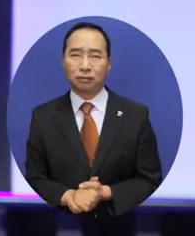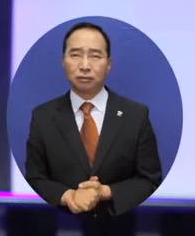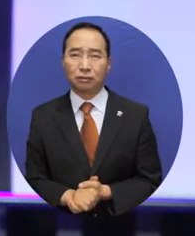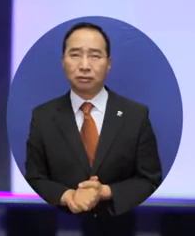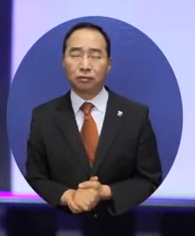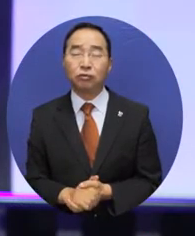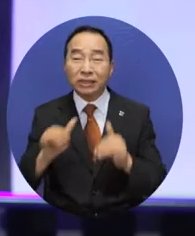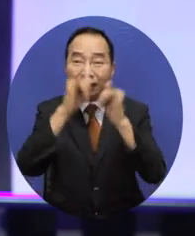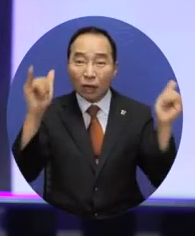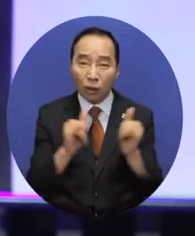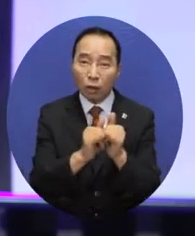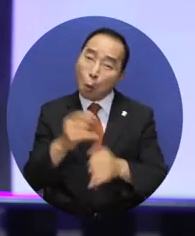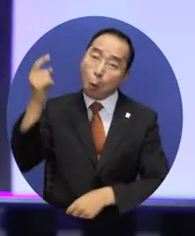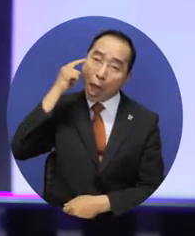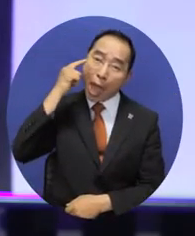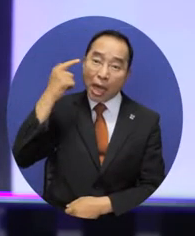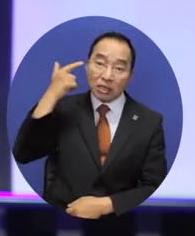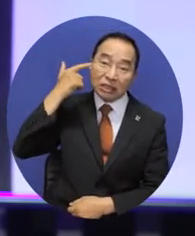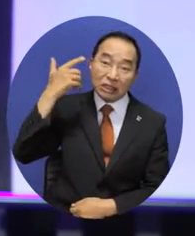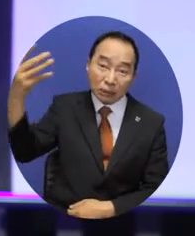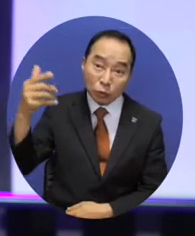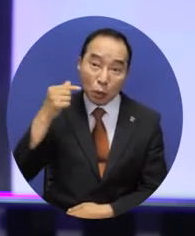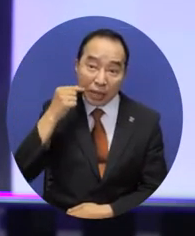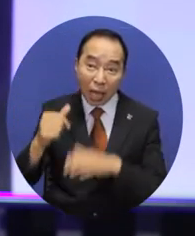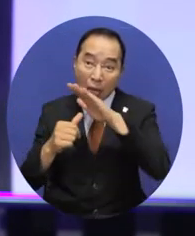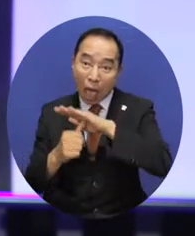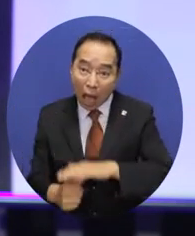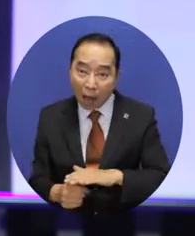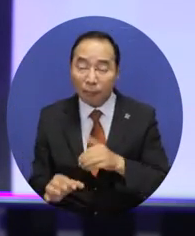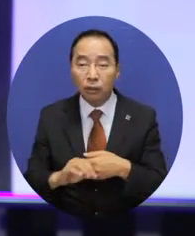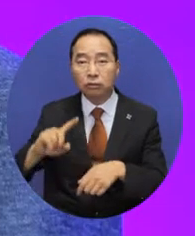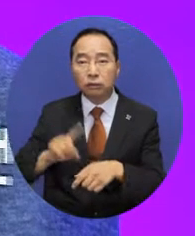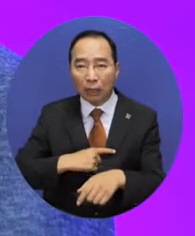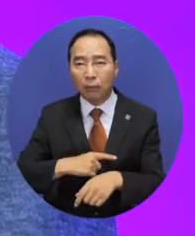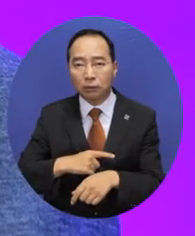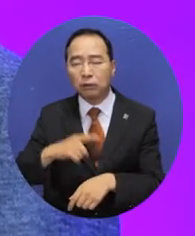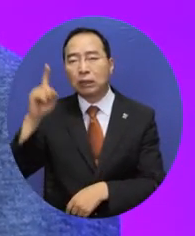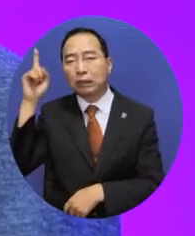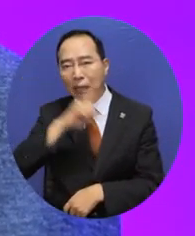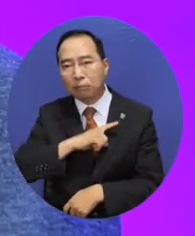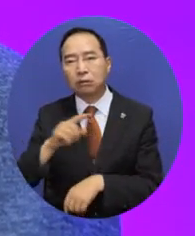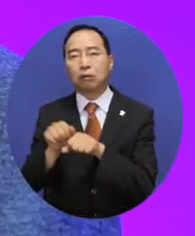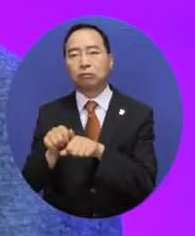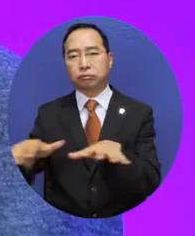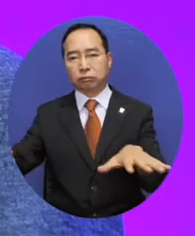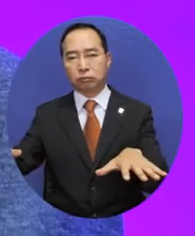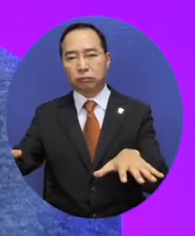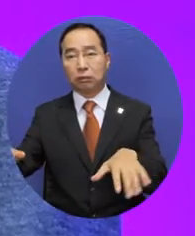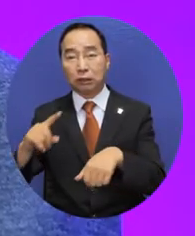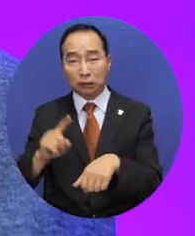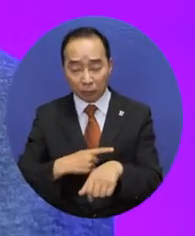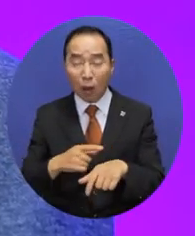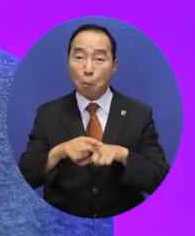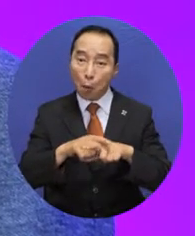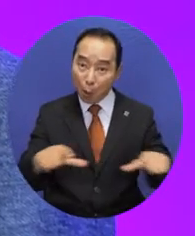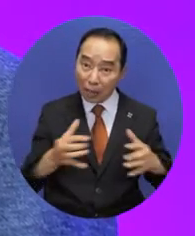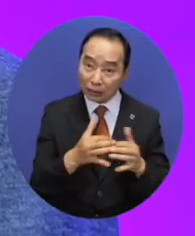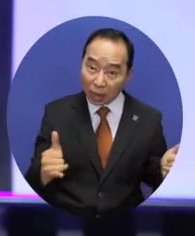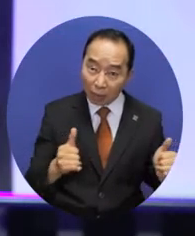사람들은 순전한 생각 없음 상태에 빠지게 되고 그 경우에 평범한 사람도 악을 행할 수 있다는